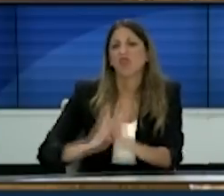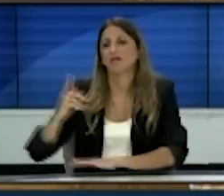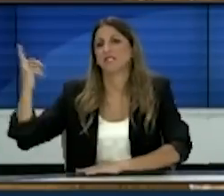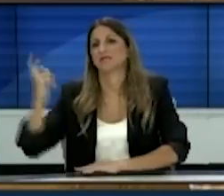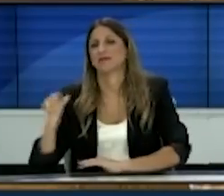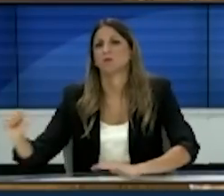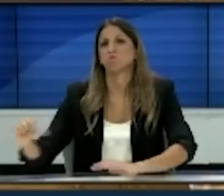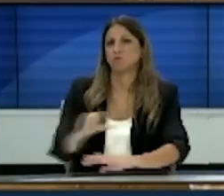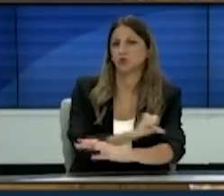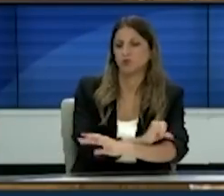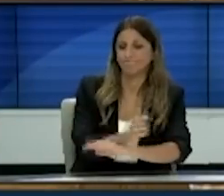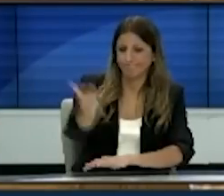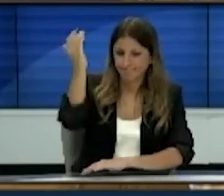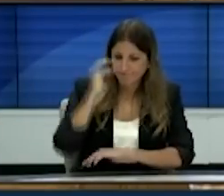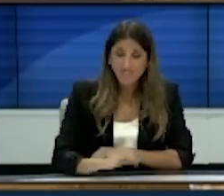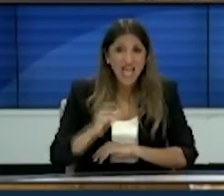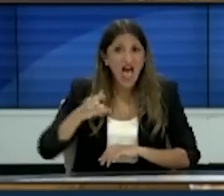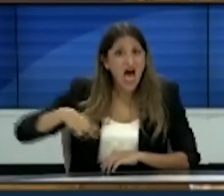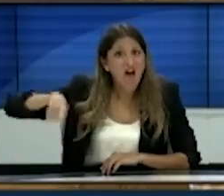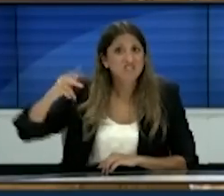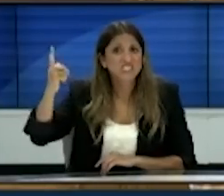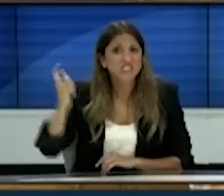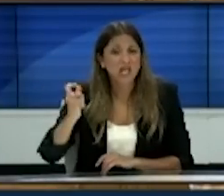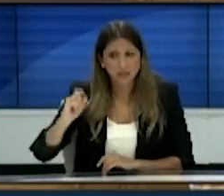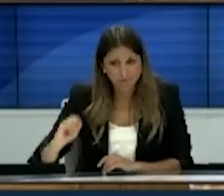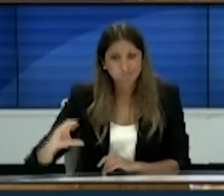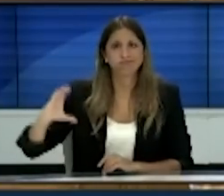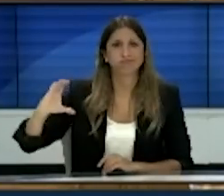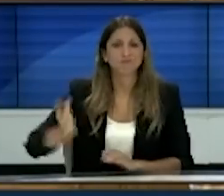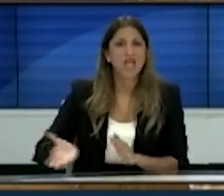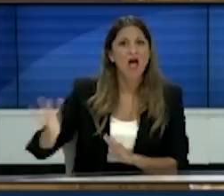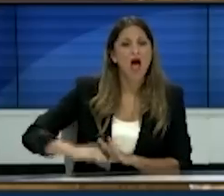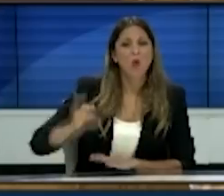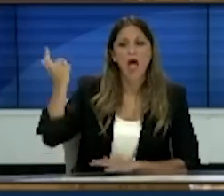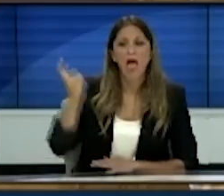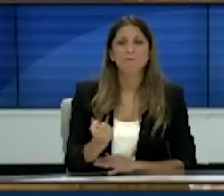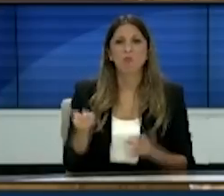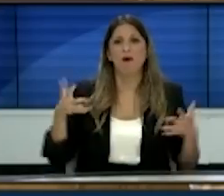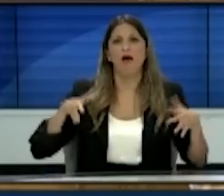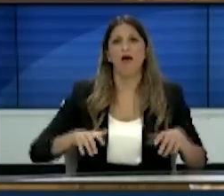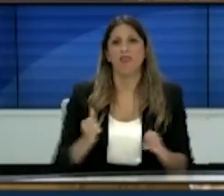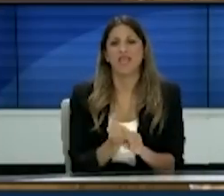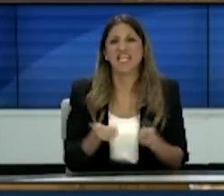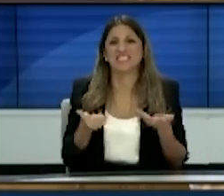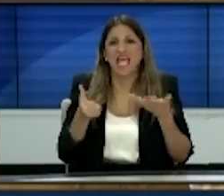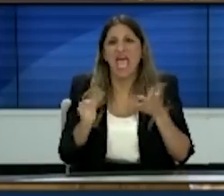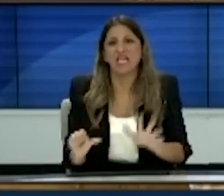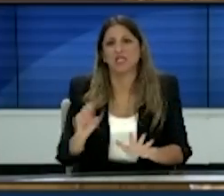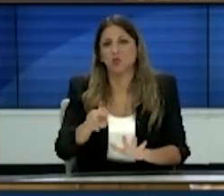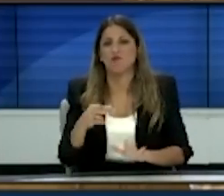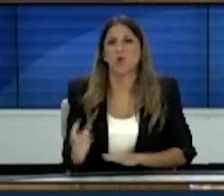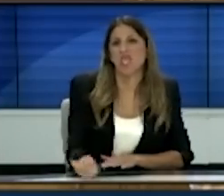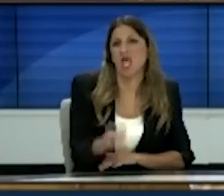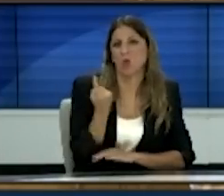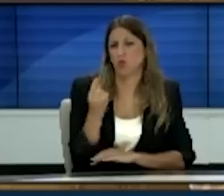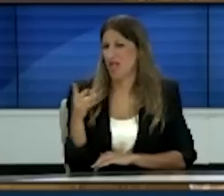σύνταξη, αν δεν προχωρήσεις σε αυξήσεις στις συντάξεις, σε επίδομα ανεργίας στα 600 ευρώ για όλους τους ανέργους,